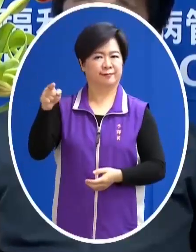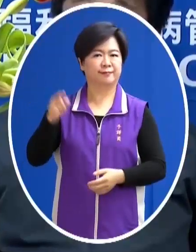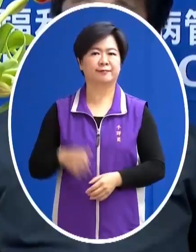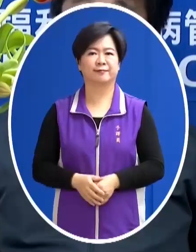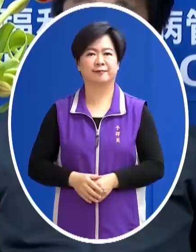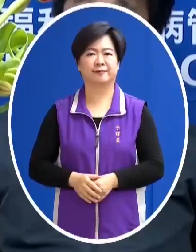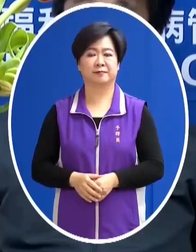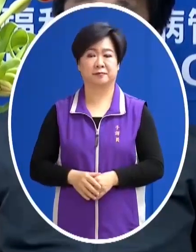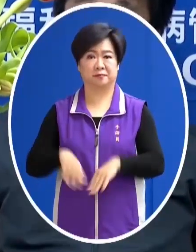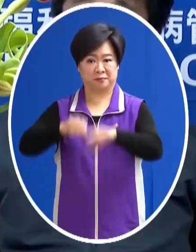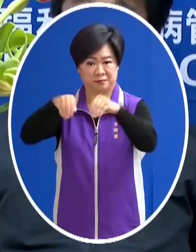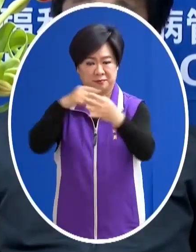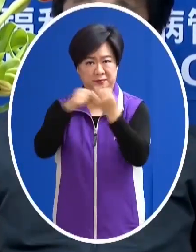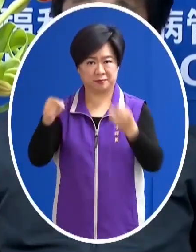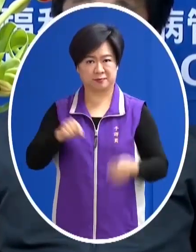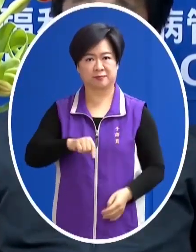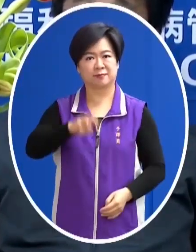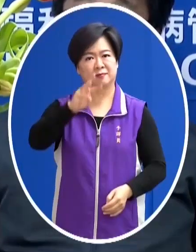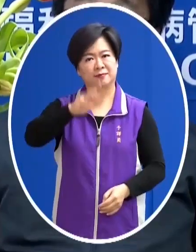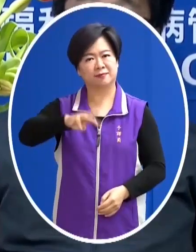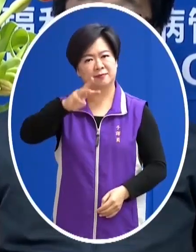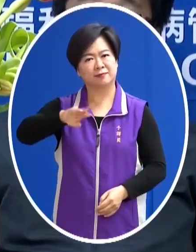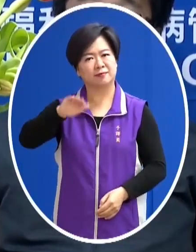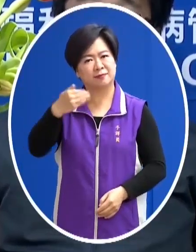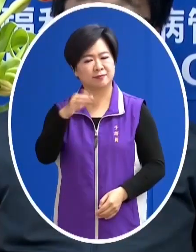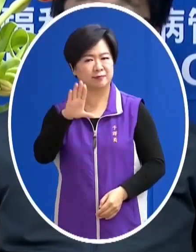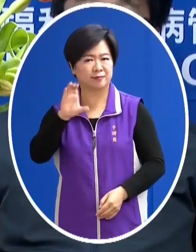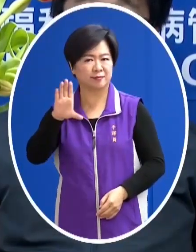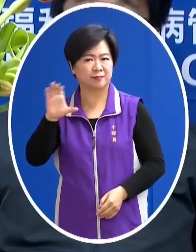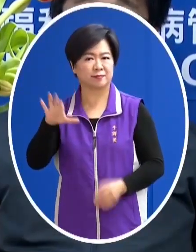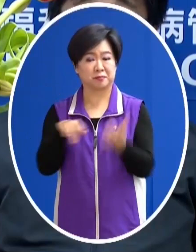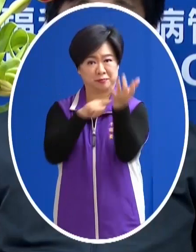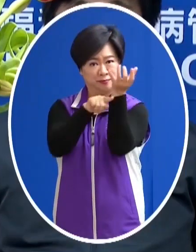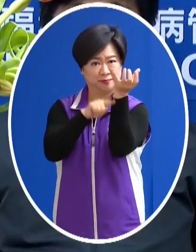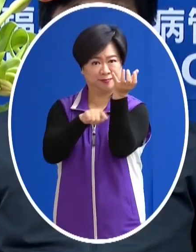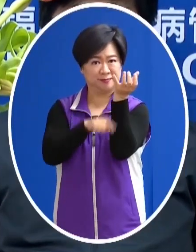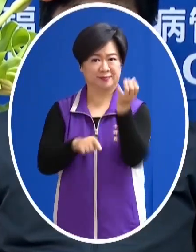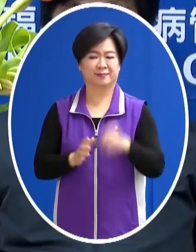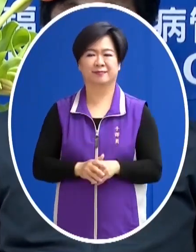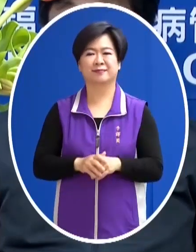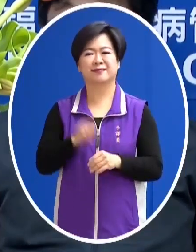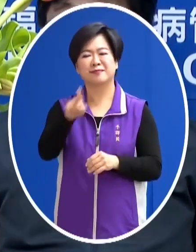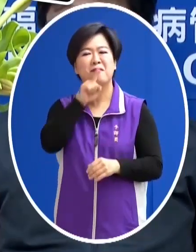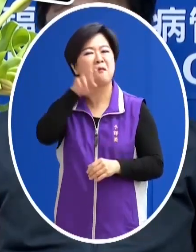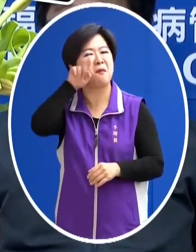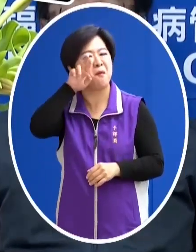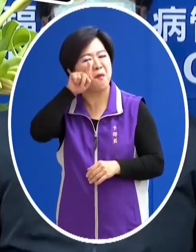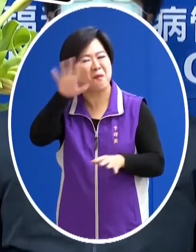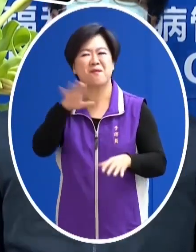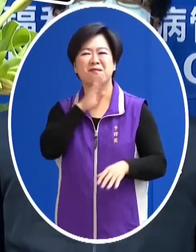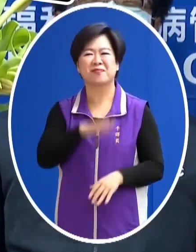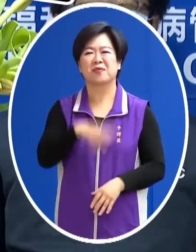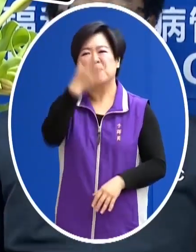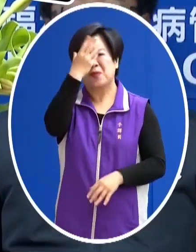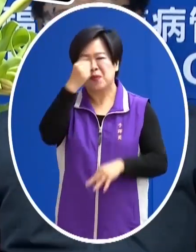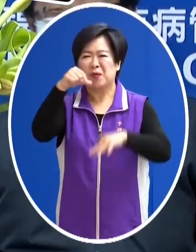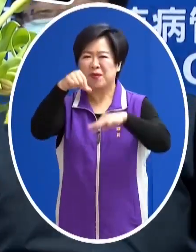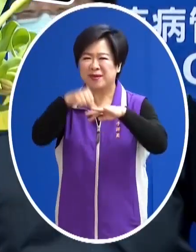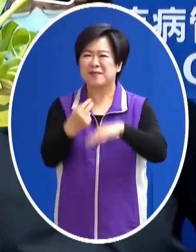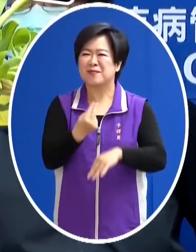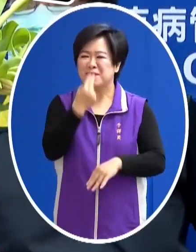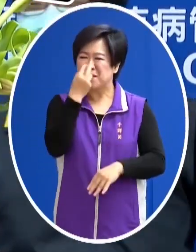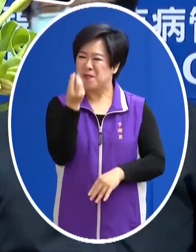总公司呢，我们三千999朵的玫瑰花，哦，希望能够哦郁金香。